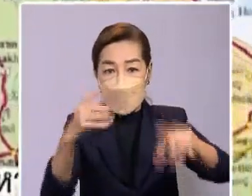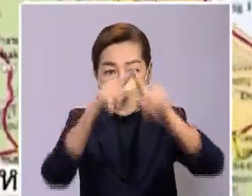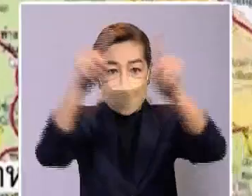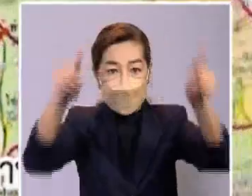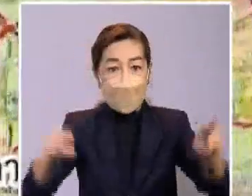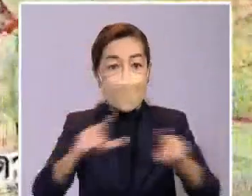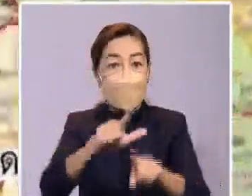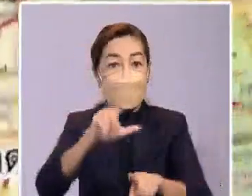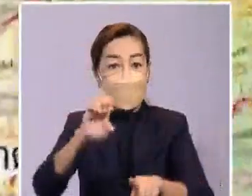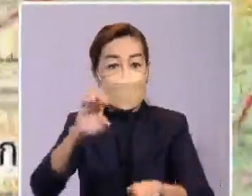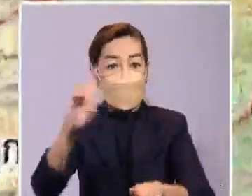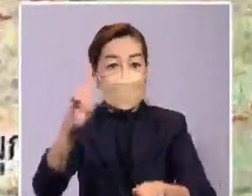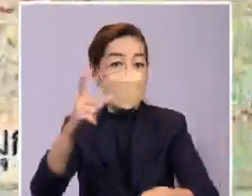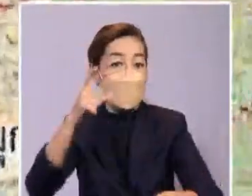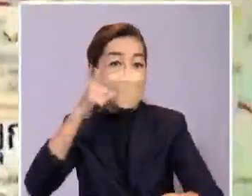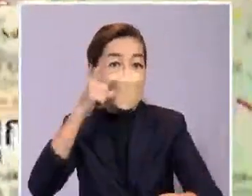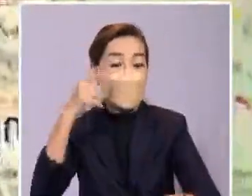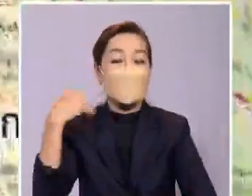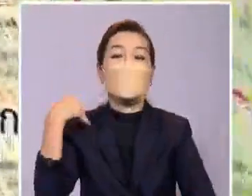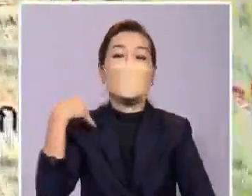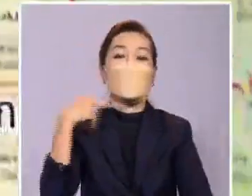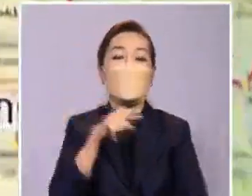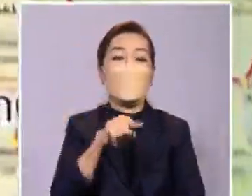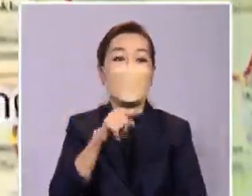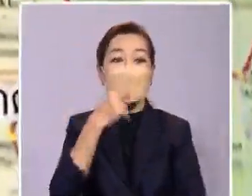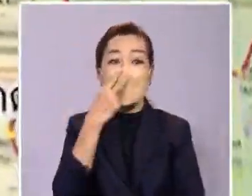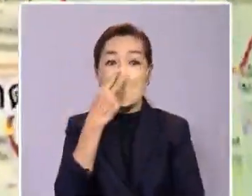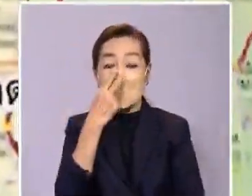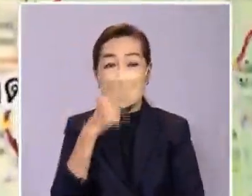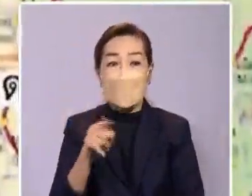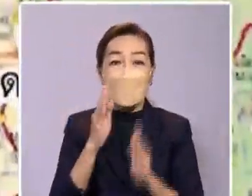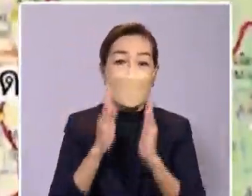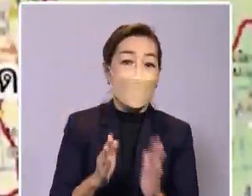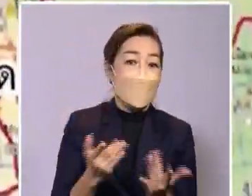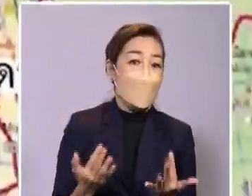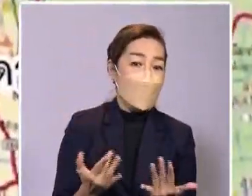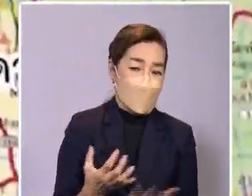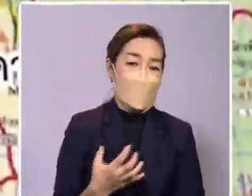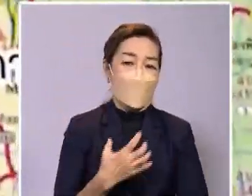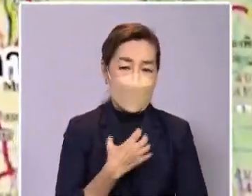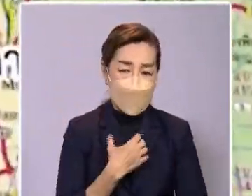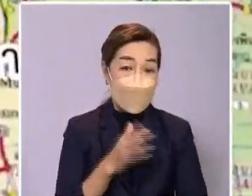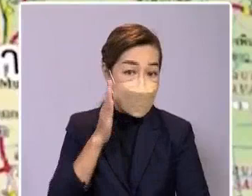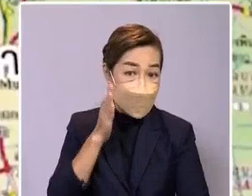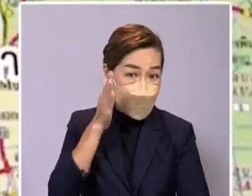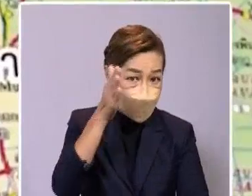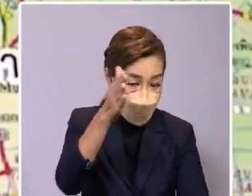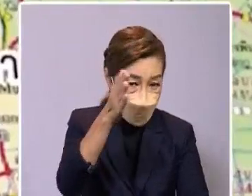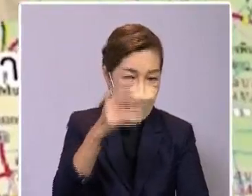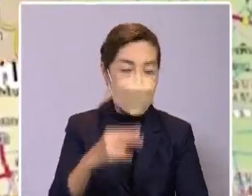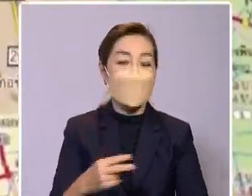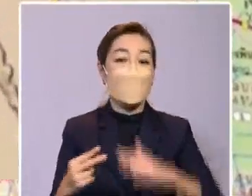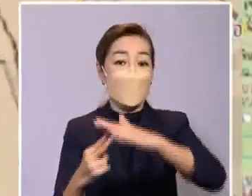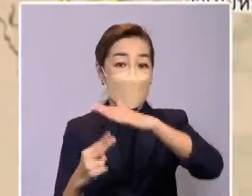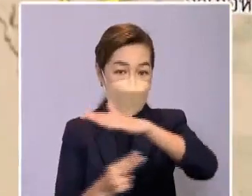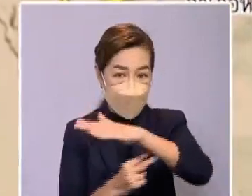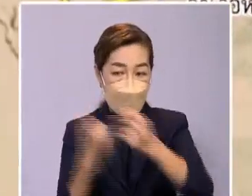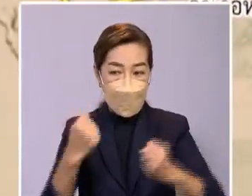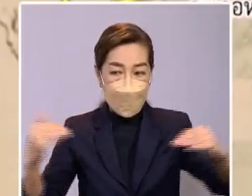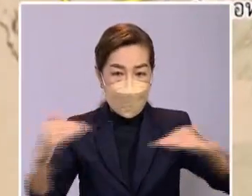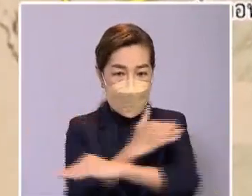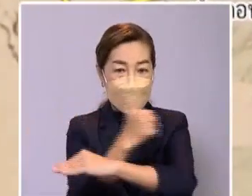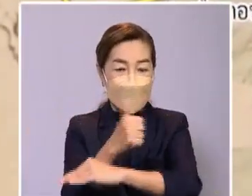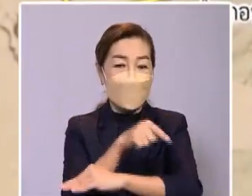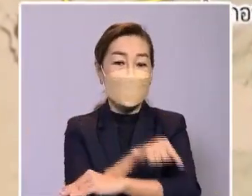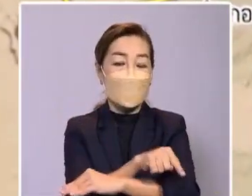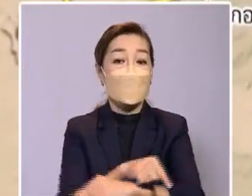ขนาดใหญ่ด้วยนี่คือโอ้โหเป็นภาพที่หลายคนรอคอยนะคะว่าเดี๋ยวจะมีการเปิดใช้บริการโดยประชาช